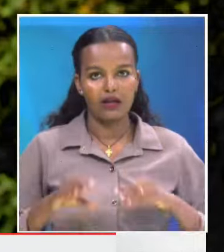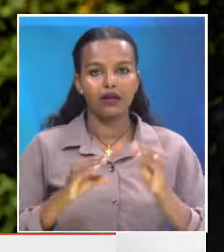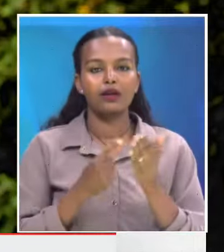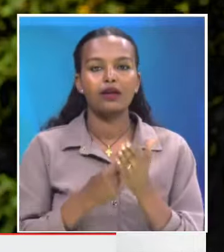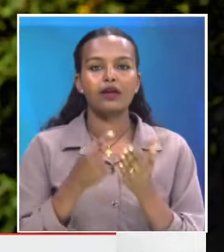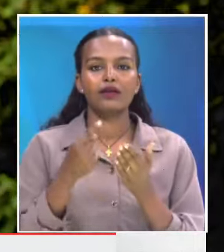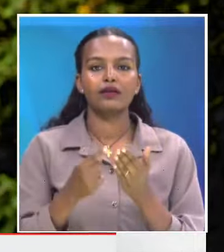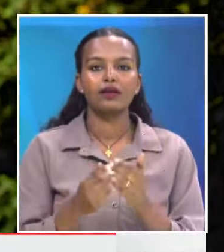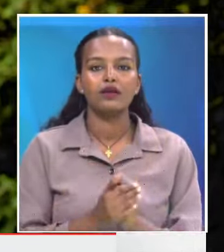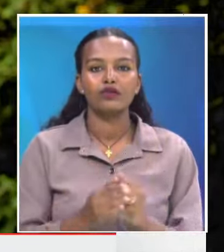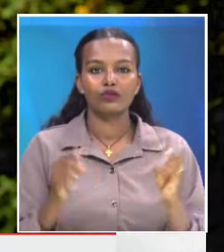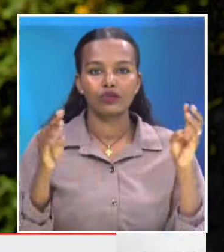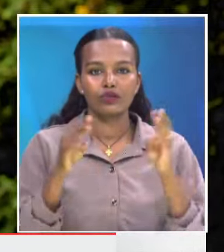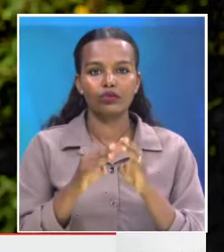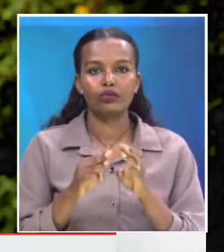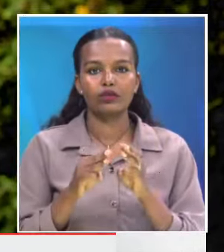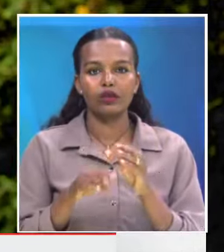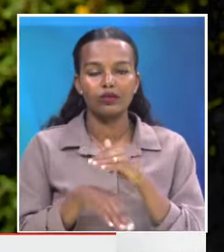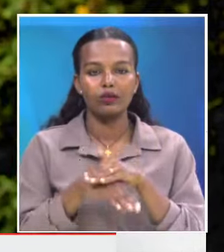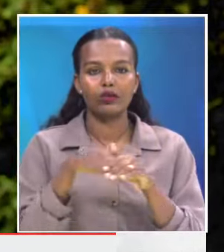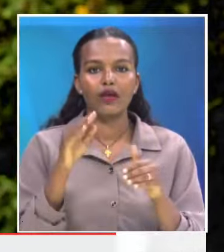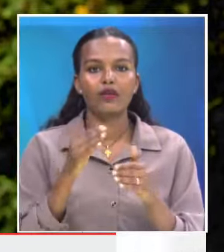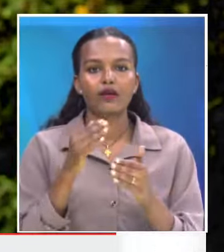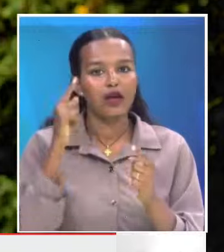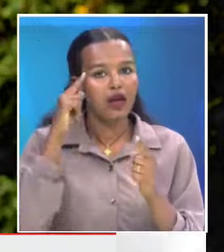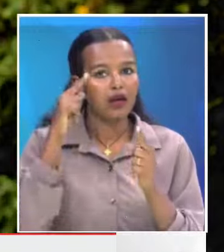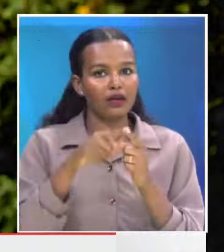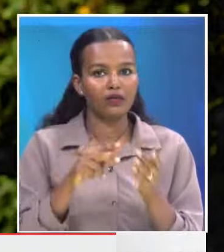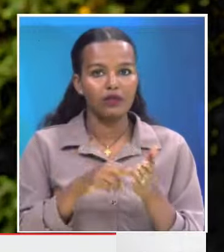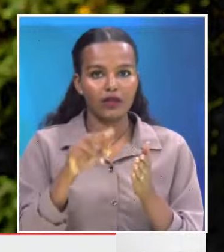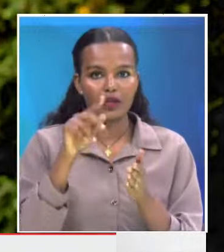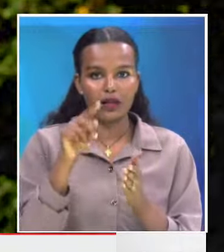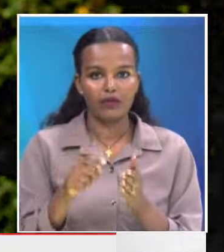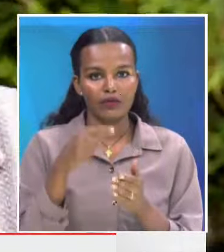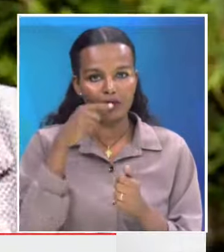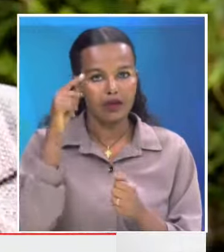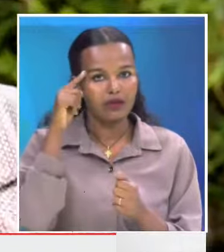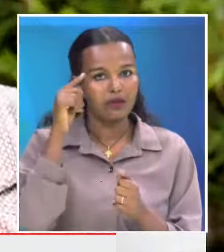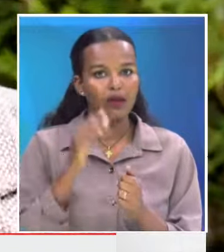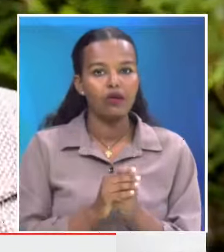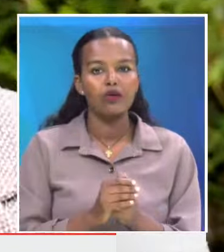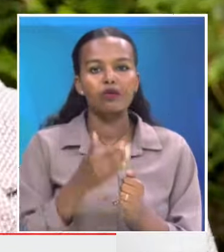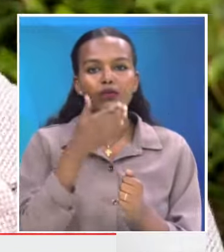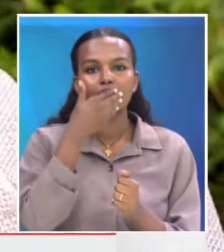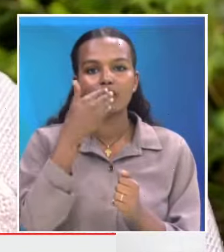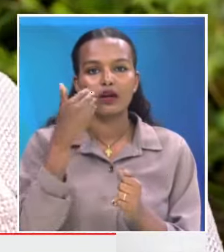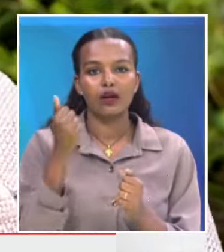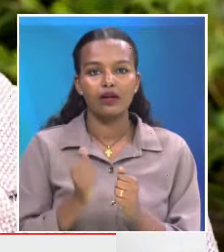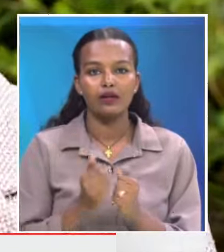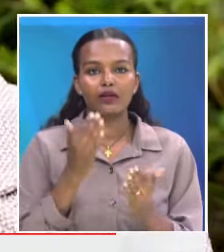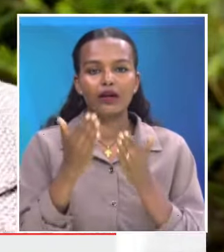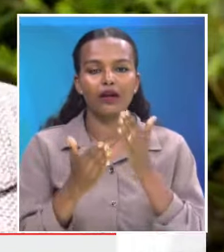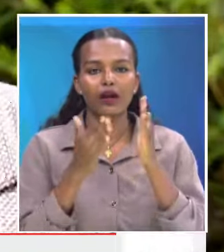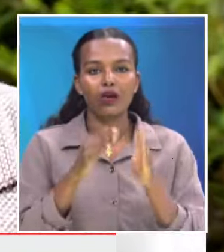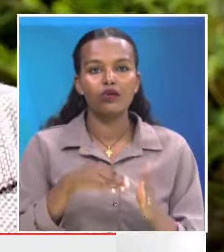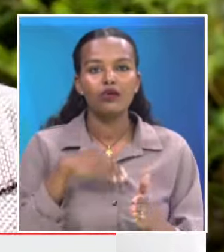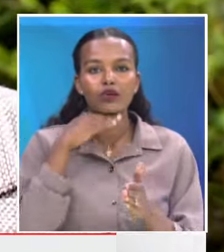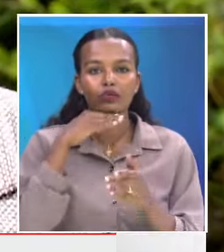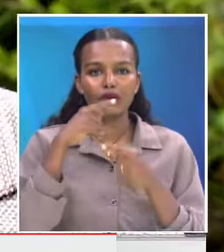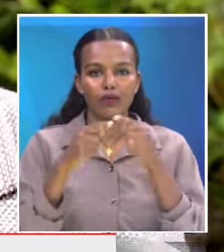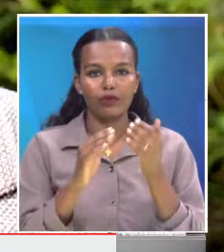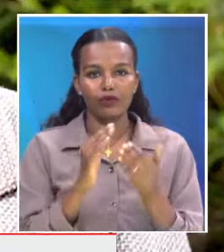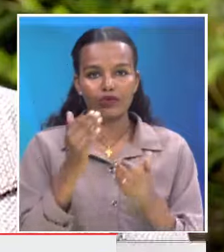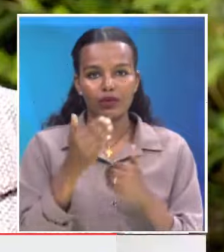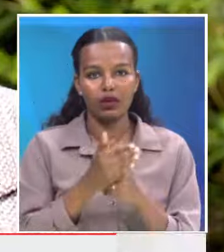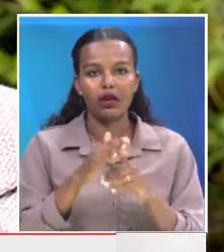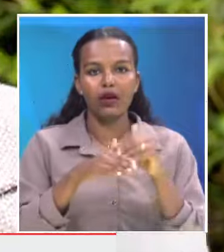ከነዛ ችግሮቻችን ለመውጣት አቅደን መነሳት አለብን ብዬ አስባለሁ። በተሻለ ተገልጋዩ ረክቶ የሚሄድበትን